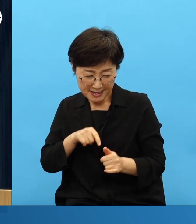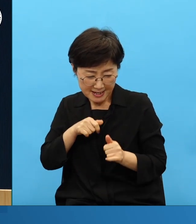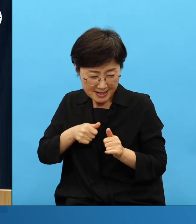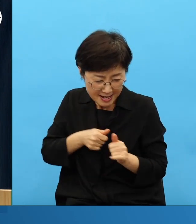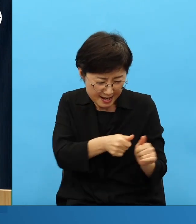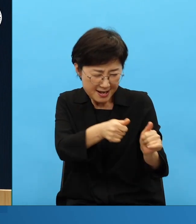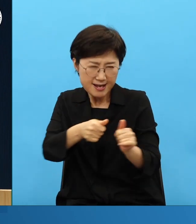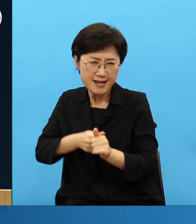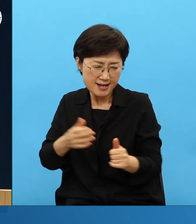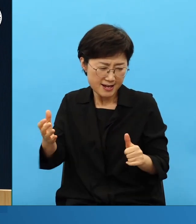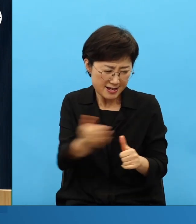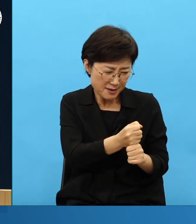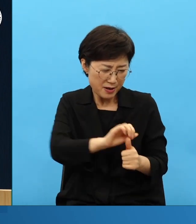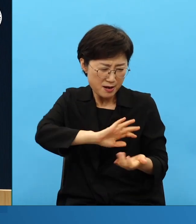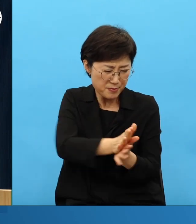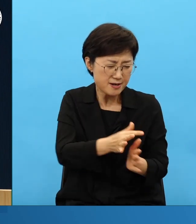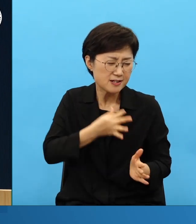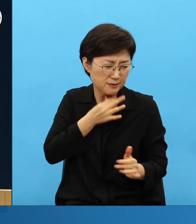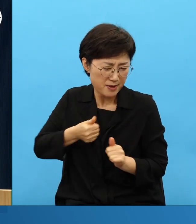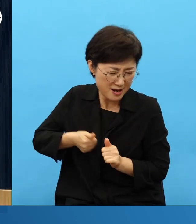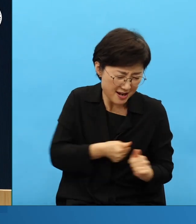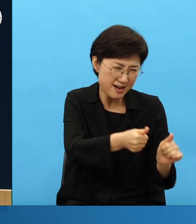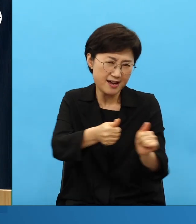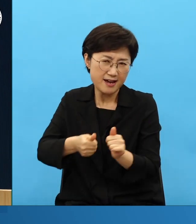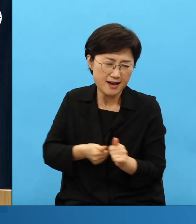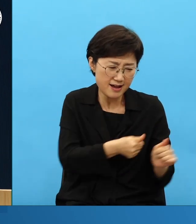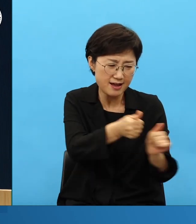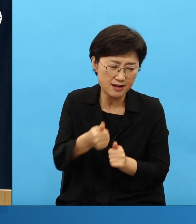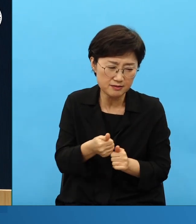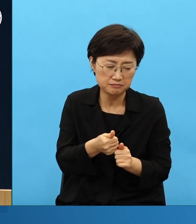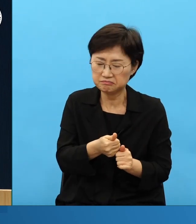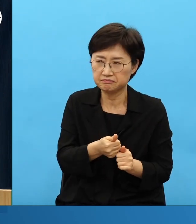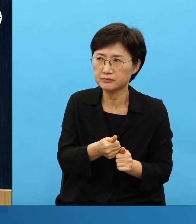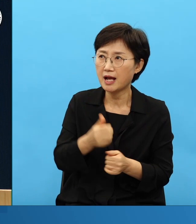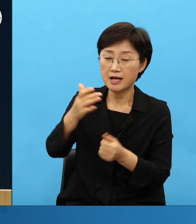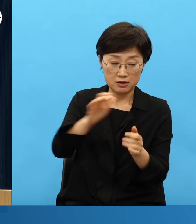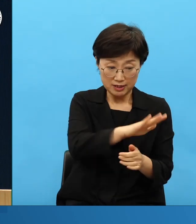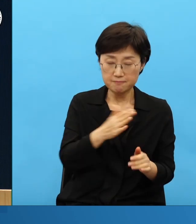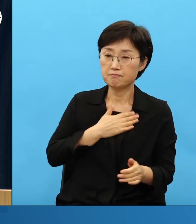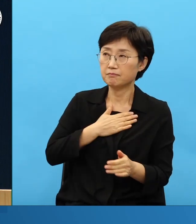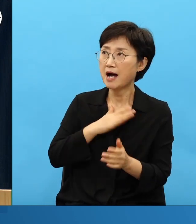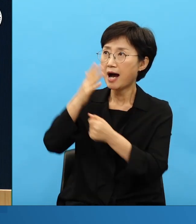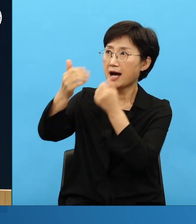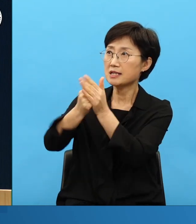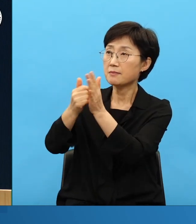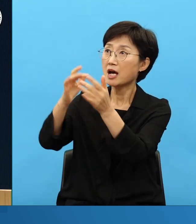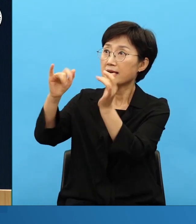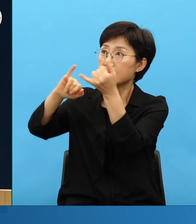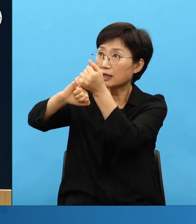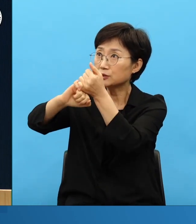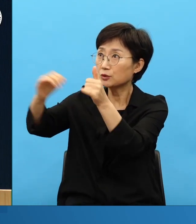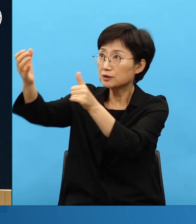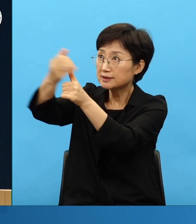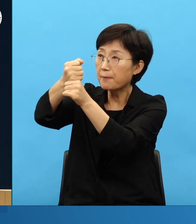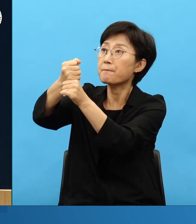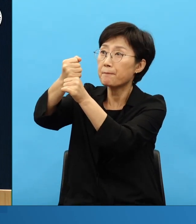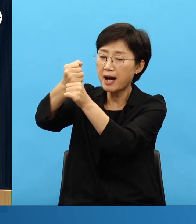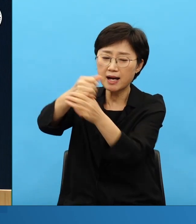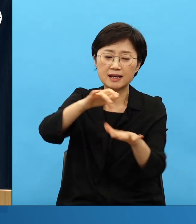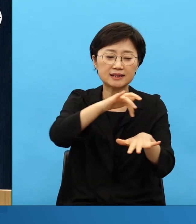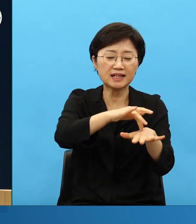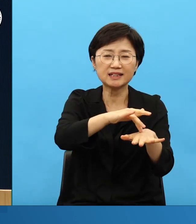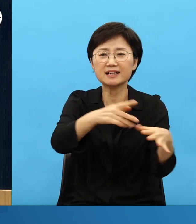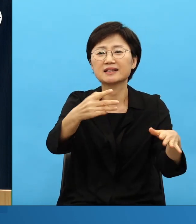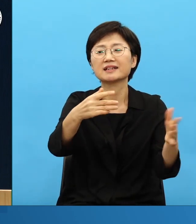여러분 붙잡는 순간에 역사는 The 끝나는 forces 겁니다. of darkness that seek to bring destruction upon you, upon your posterity, and upon the world knows this all too well. The moment you hold on